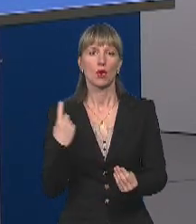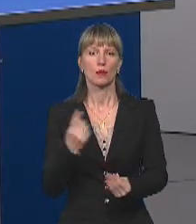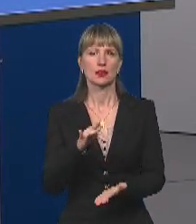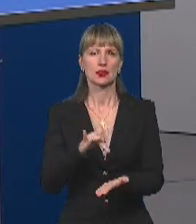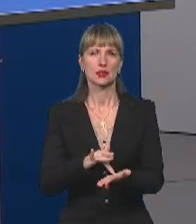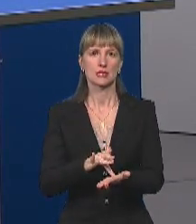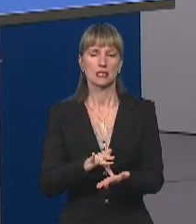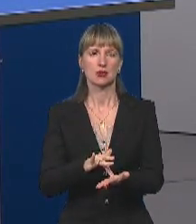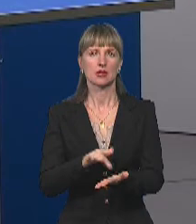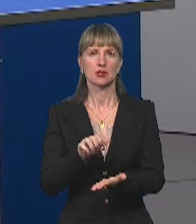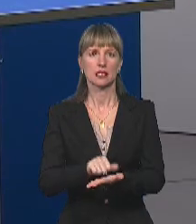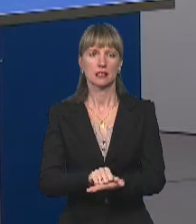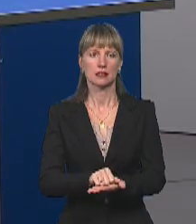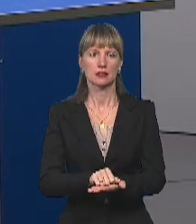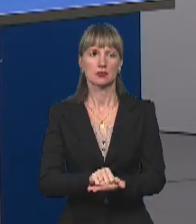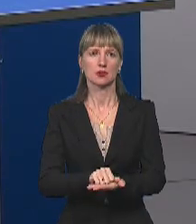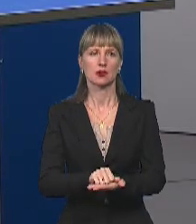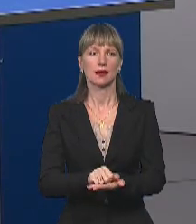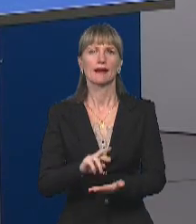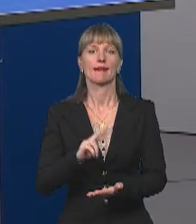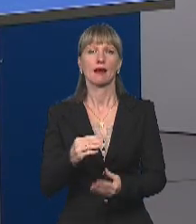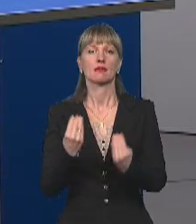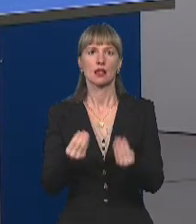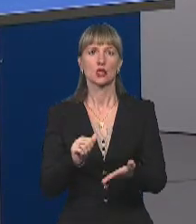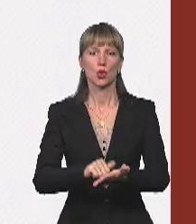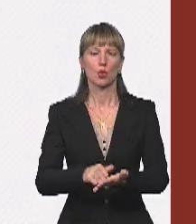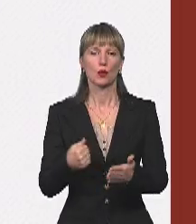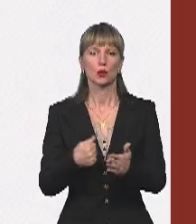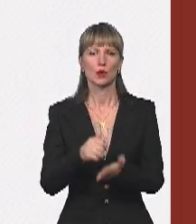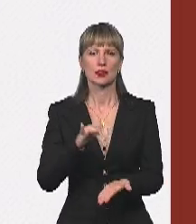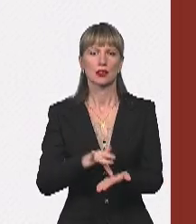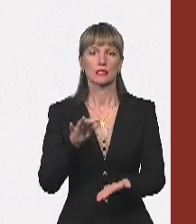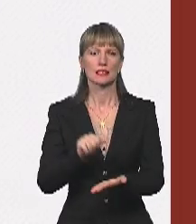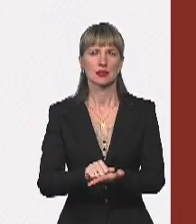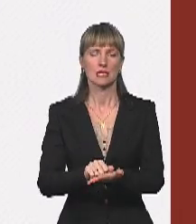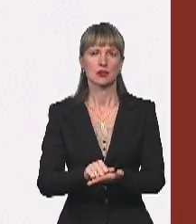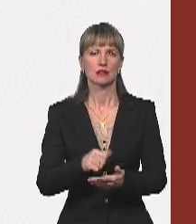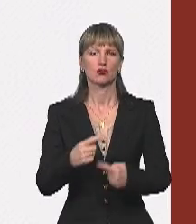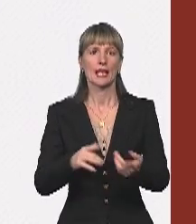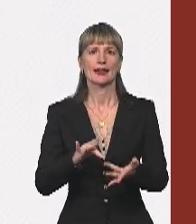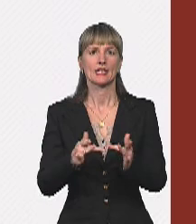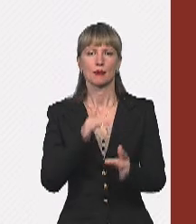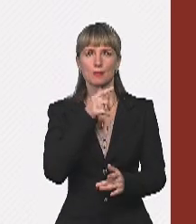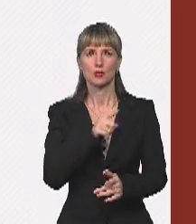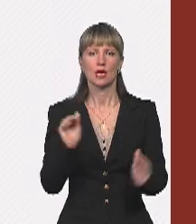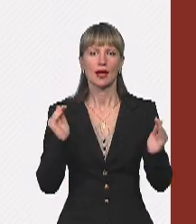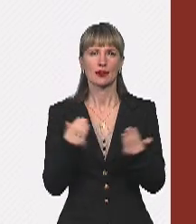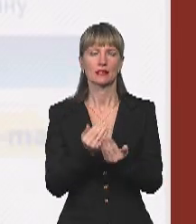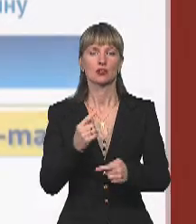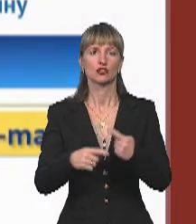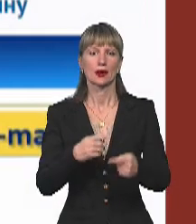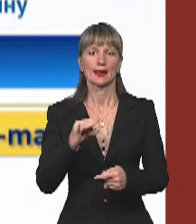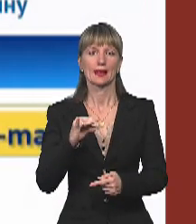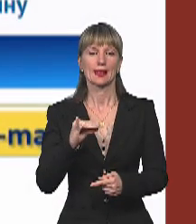обласний центр зайнятості. Як подати документи до центру зайнятості онлайн під час карантину? Через